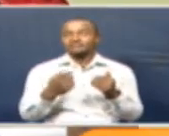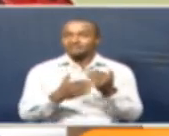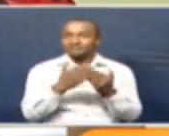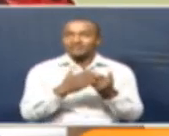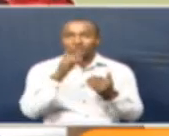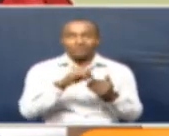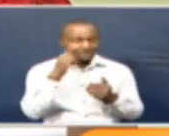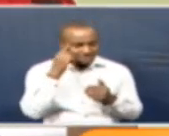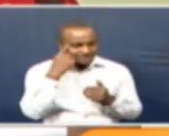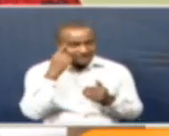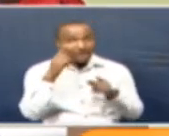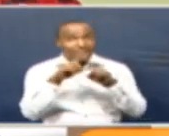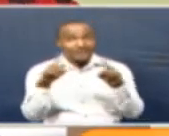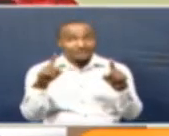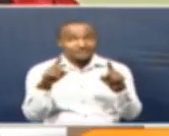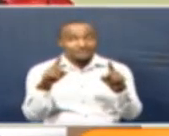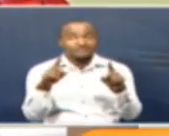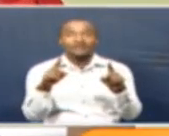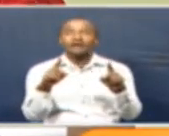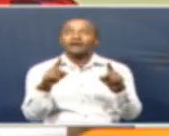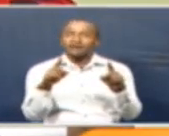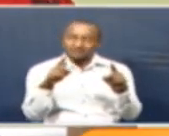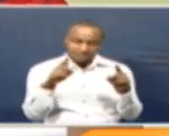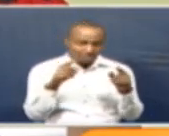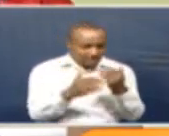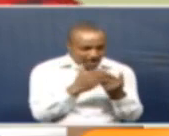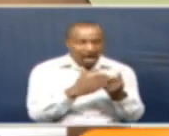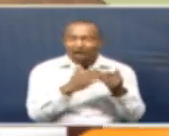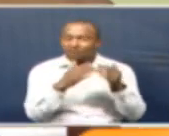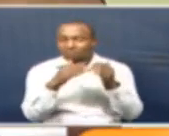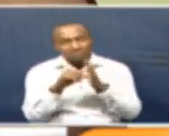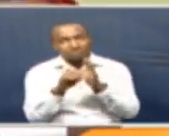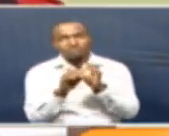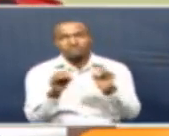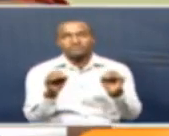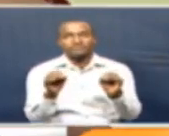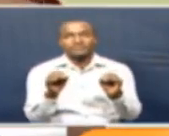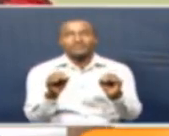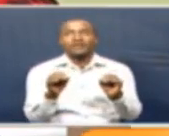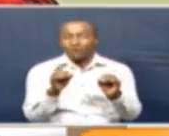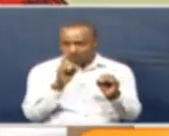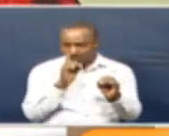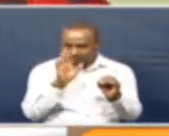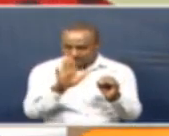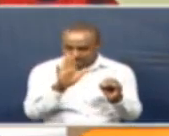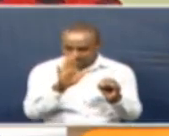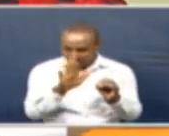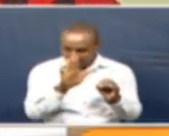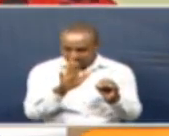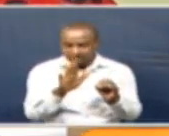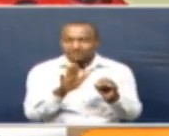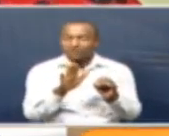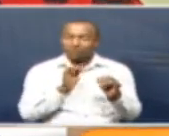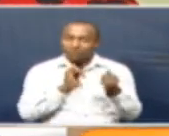mpaka ufikirie. Lakini hata kwa vyote, hata kama ni miezi 9 hata kama ni 11, kile kitanda unachokilalia wewe,